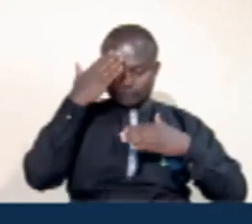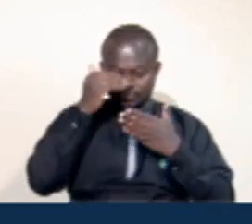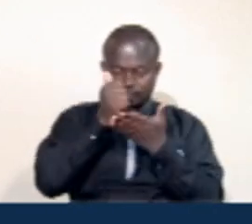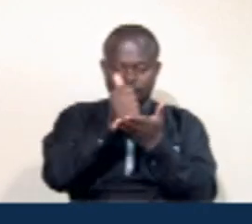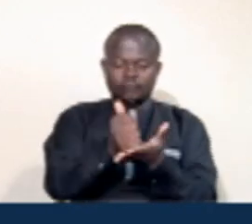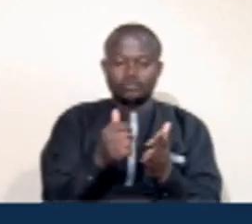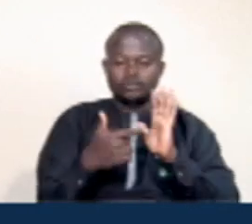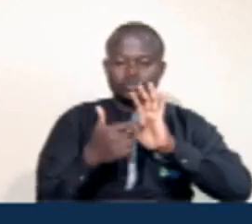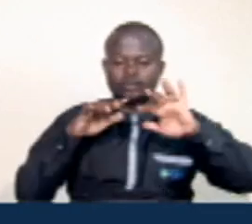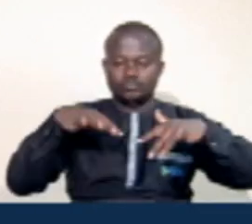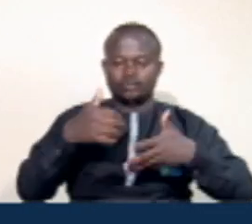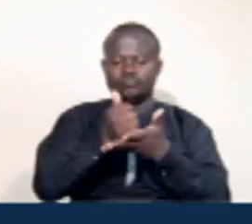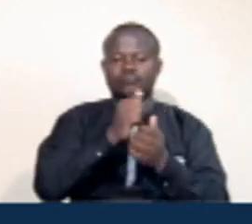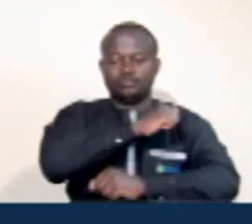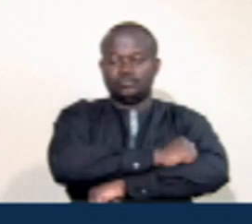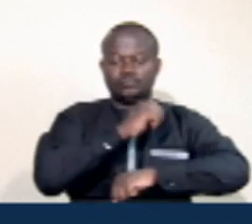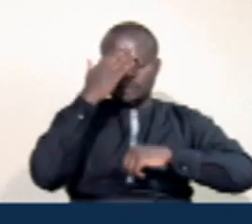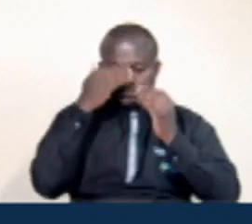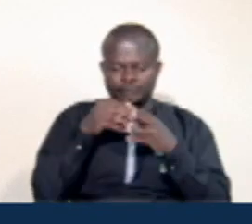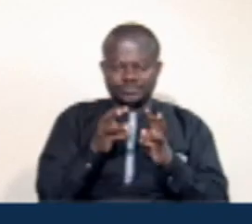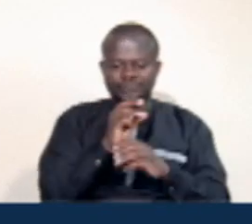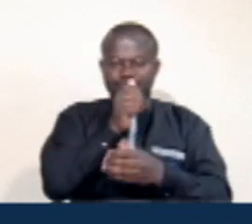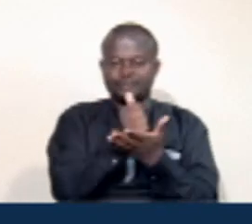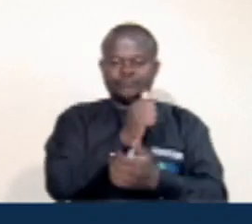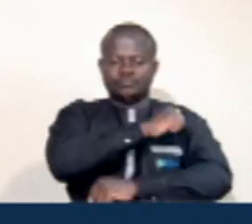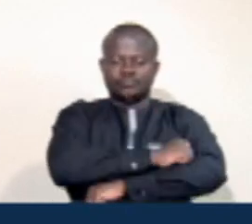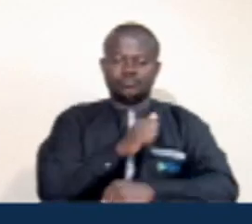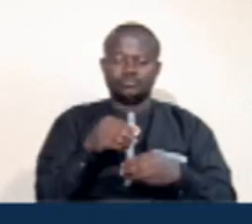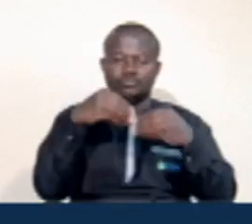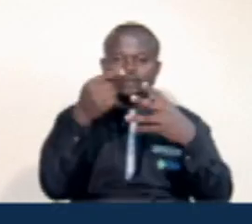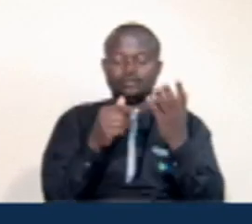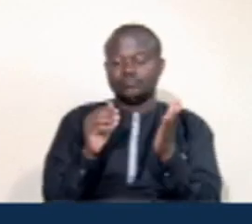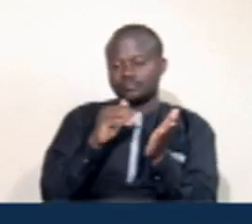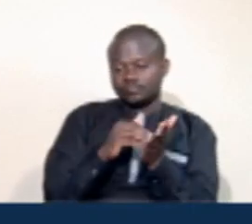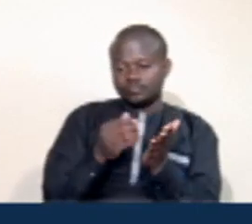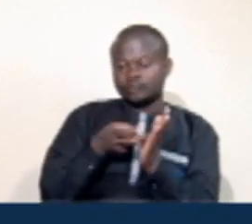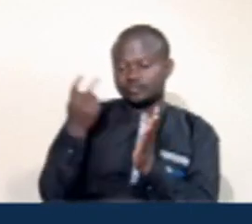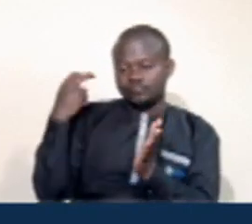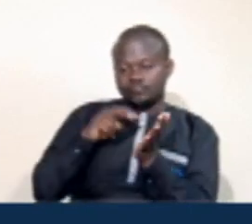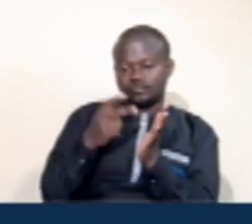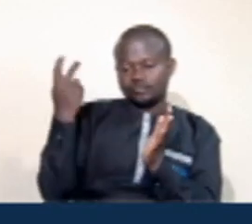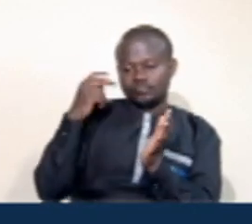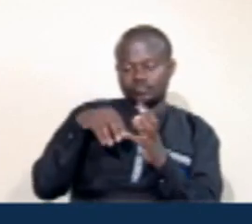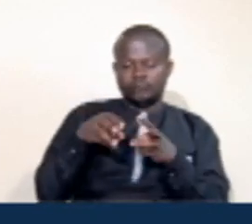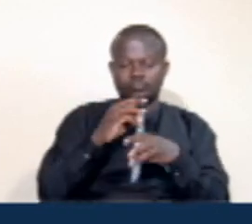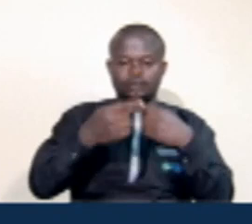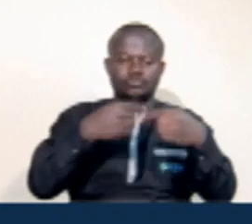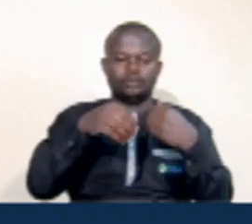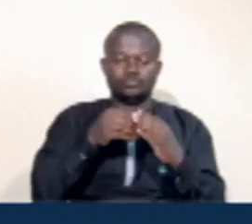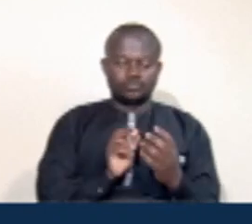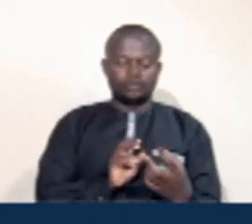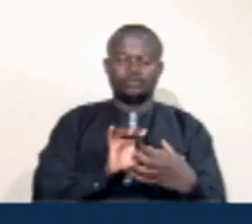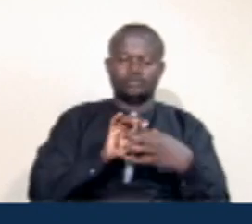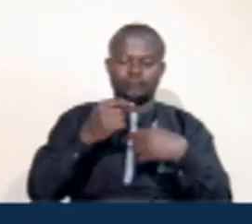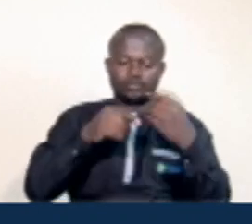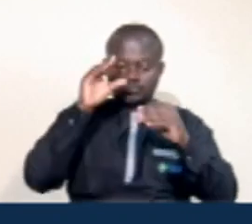tubafashe tubereke uko bagomba gufasha abanyeshuri uko bagomba gufasha abanyeshuri babaha ibyo bazasubiramo bari mu rugo ndetse no kubakomeza kuba in touch kugira